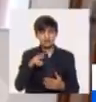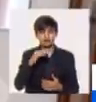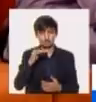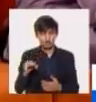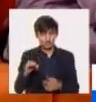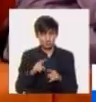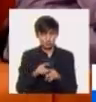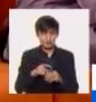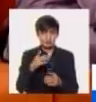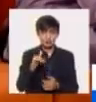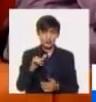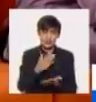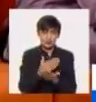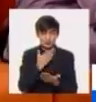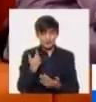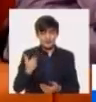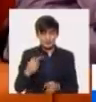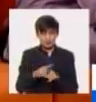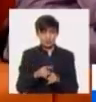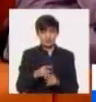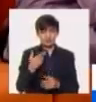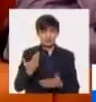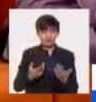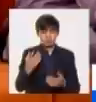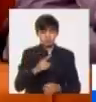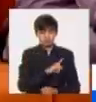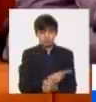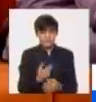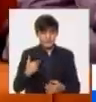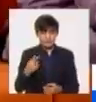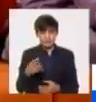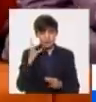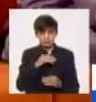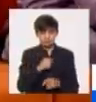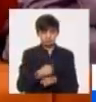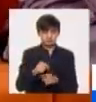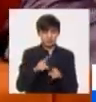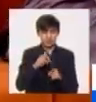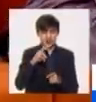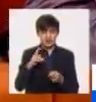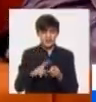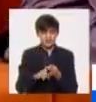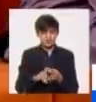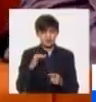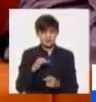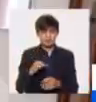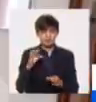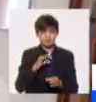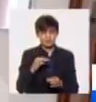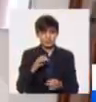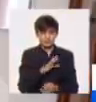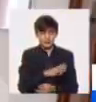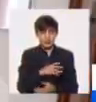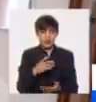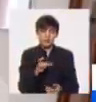Науқастарымыз, немесе көптеген адамдар симптомсыз өтеді. Бұл айтады, ешқандай симптомсыз тасымалдаушылық деп айтады.